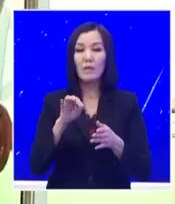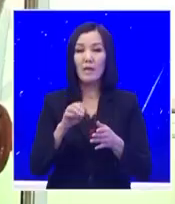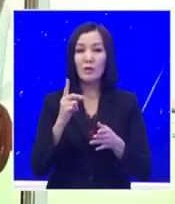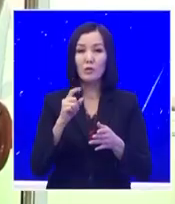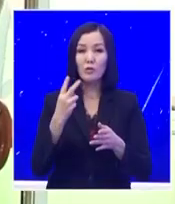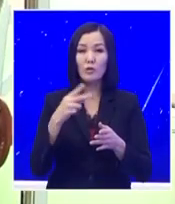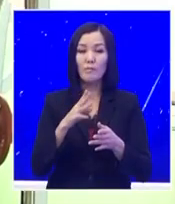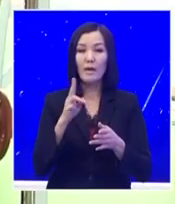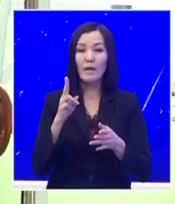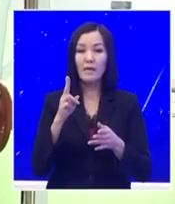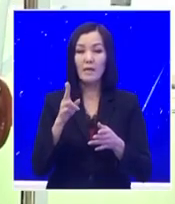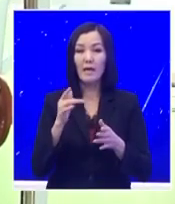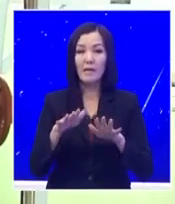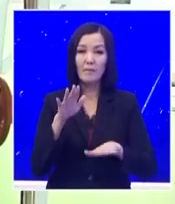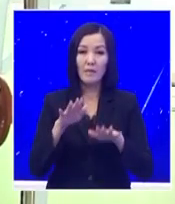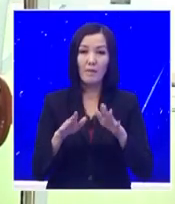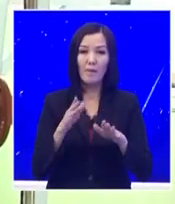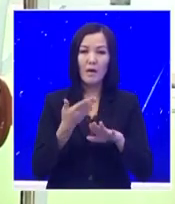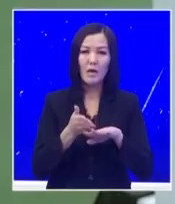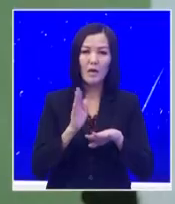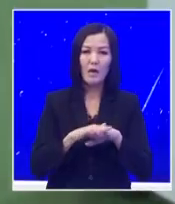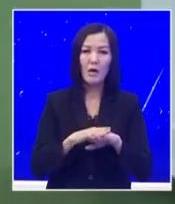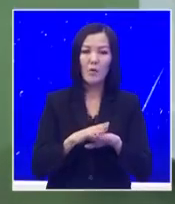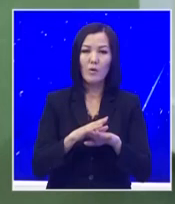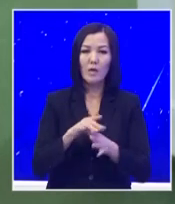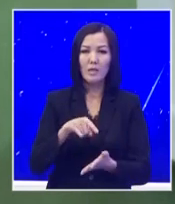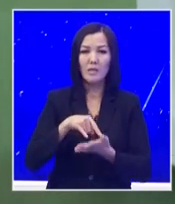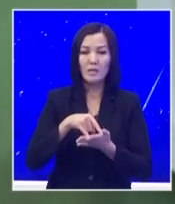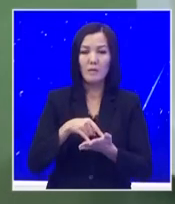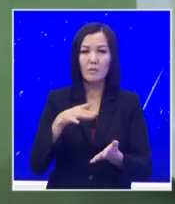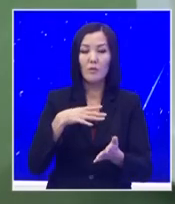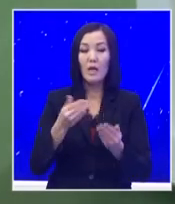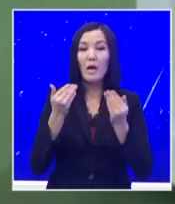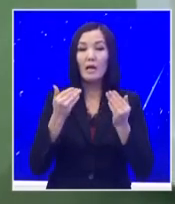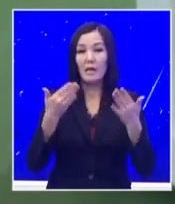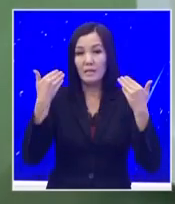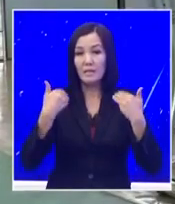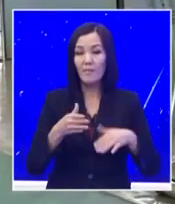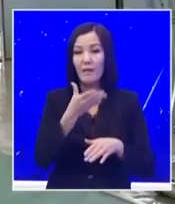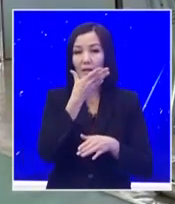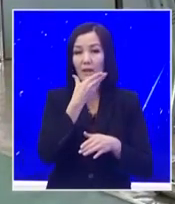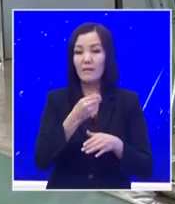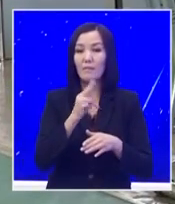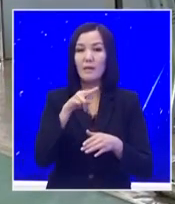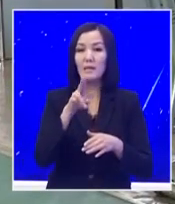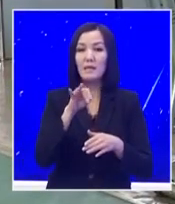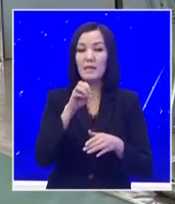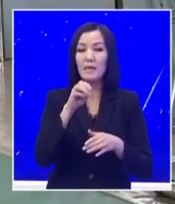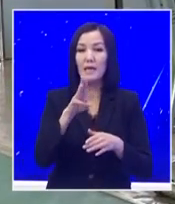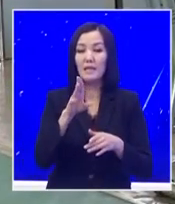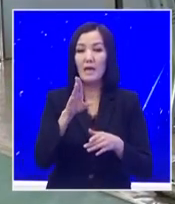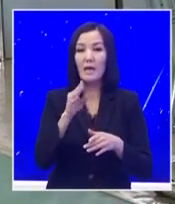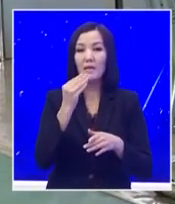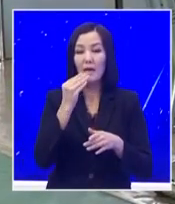120 келі тартқанын елестету ғиын. Себебі дәл қазір Кречетованың сымбаты жұрт қызығарлықтай. Тынымсыз еңбек пен мықты